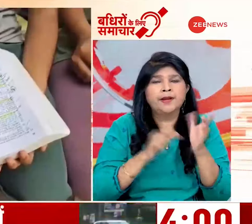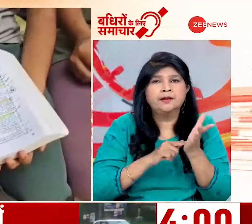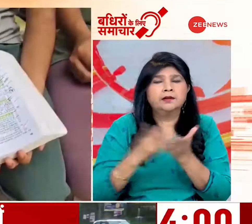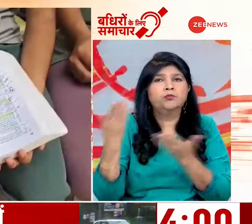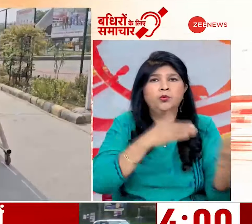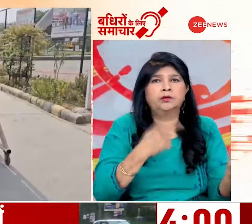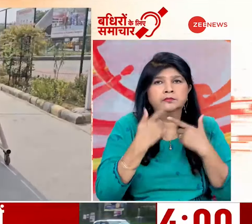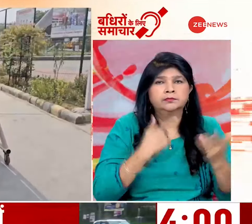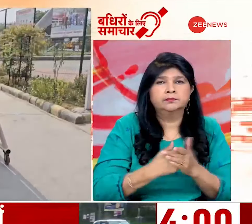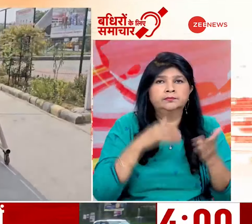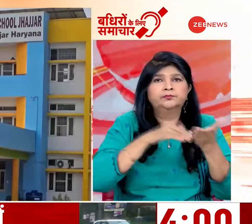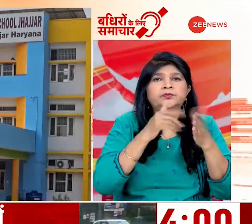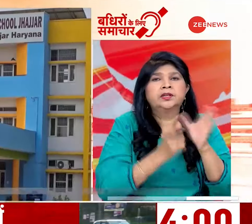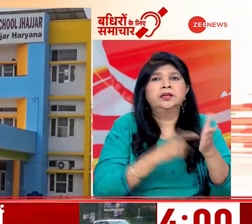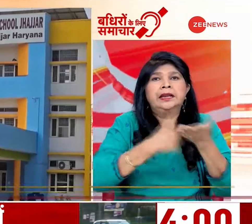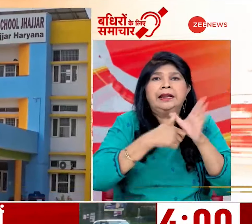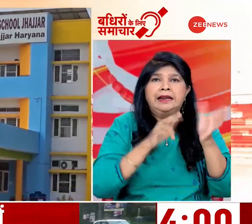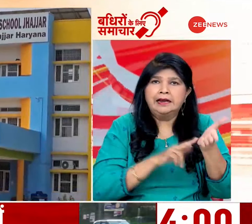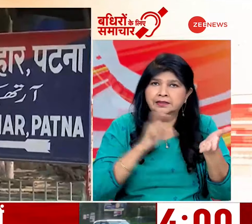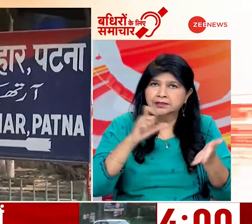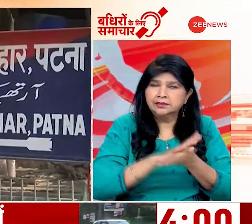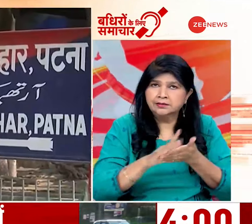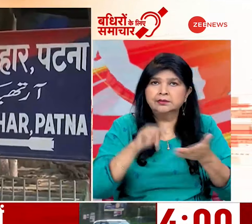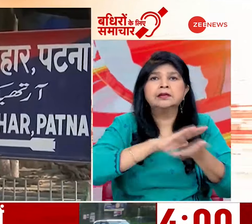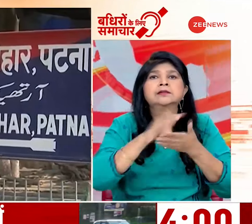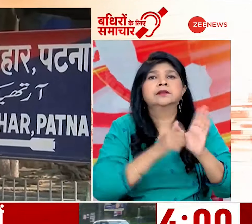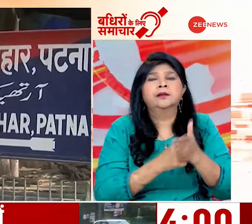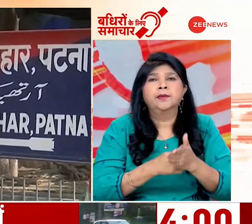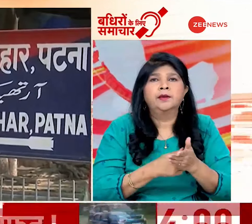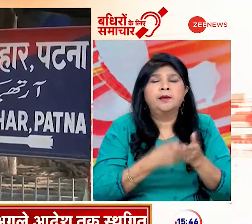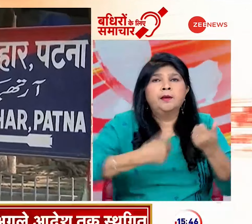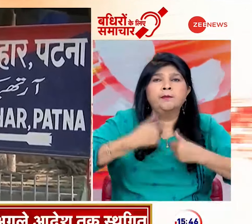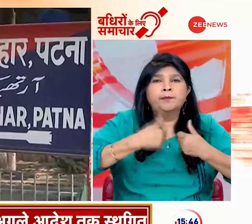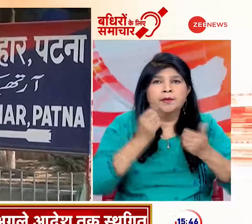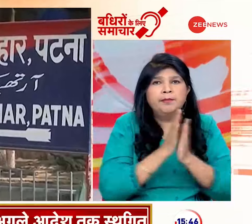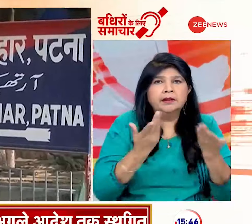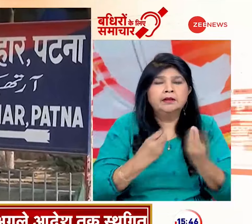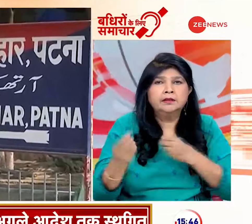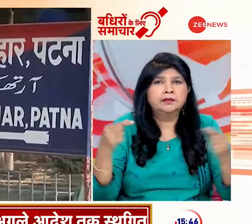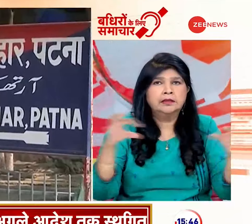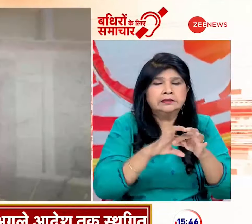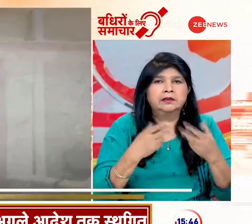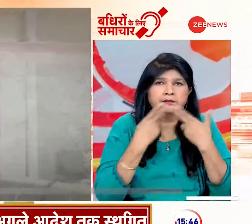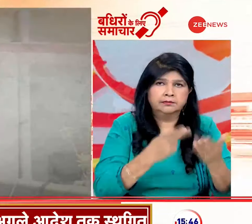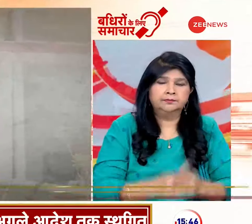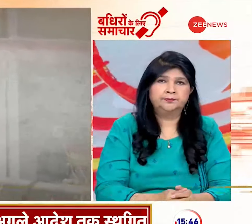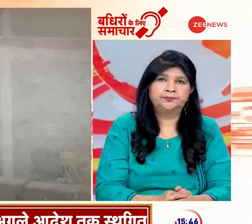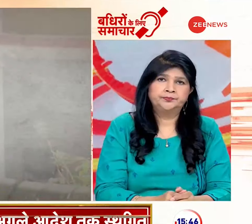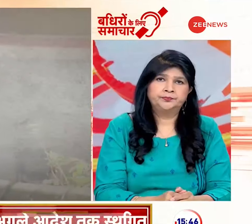है। झारखंड के रांची, हजारीबाग तक पेपर लीक के तार जुड़े हैं।